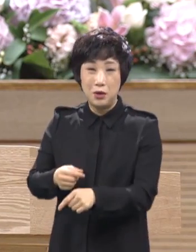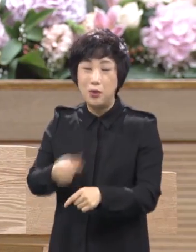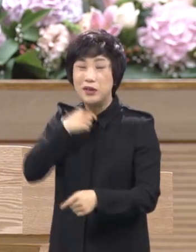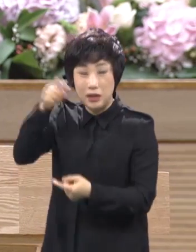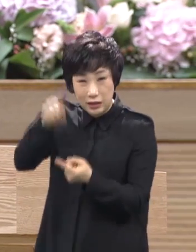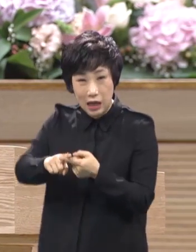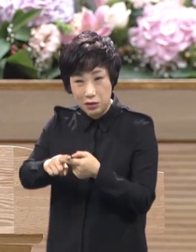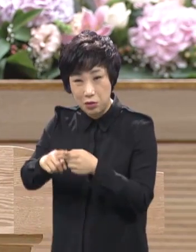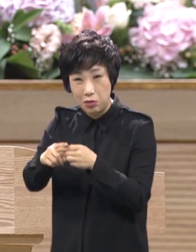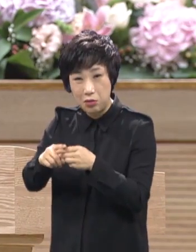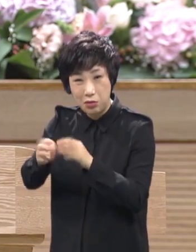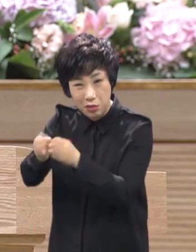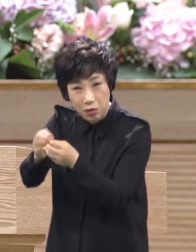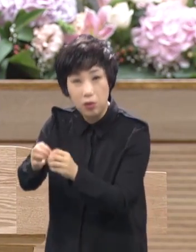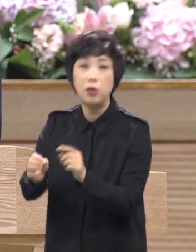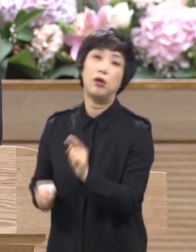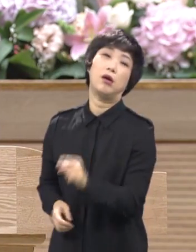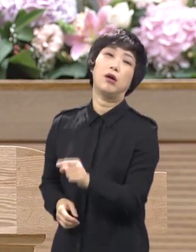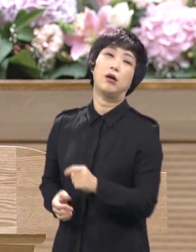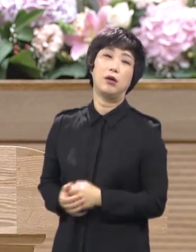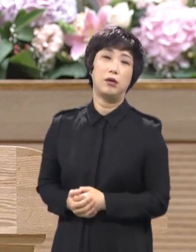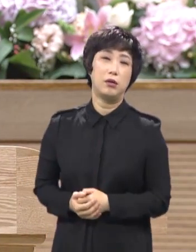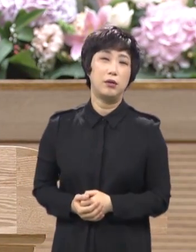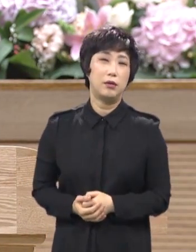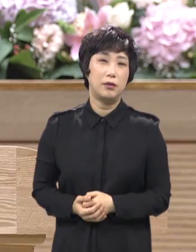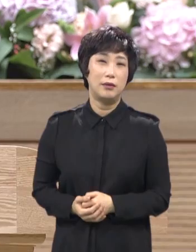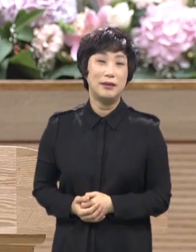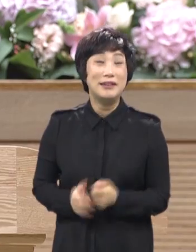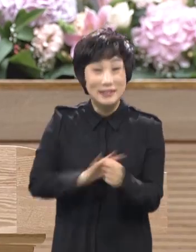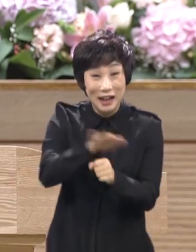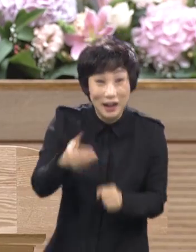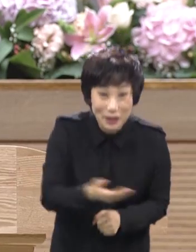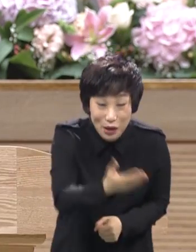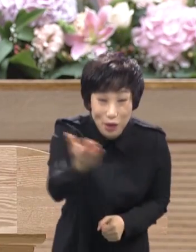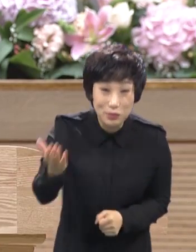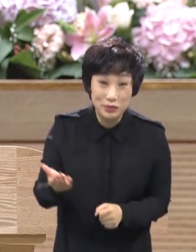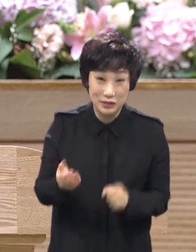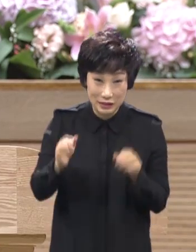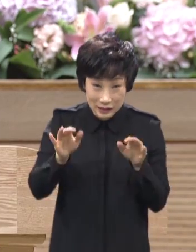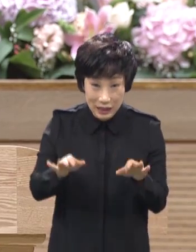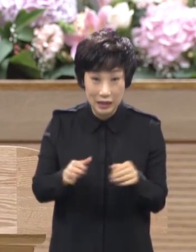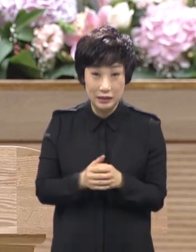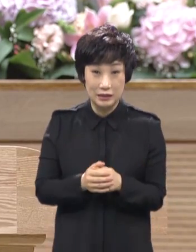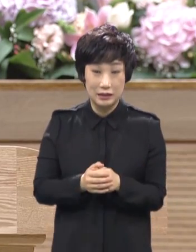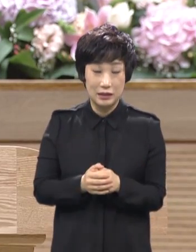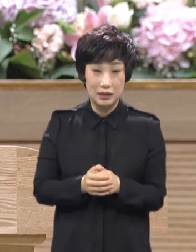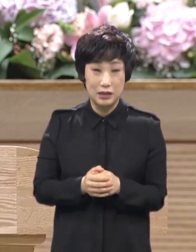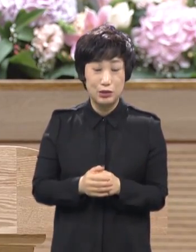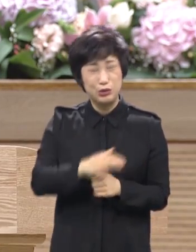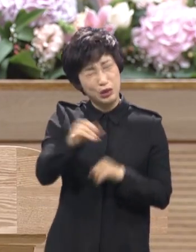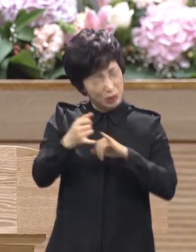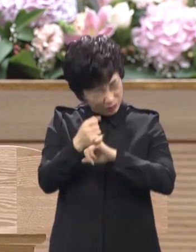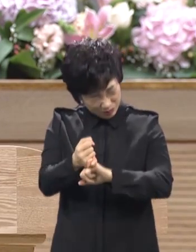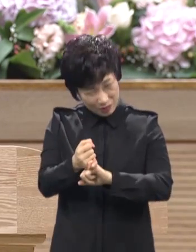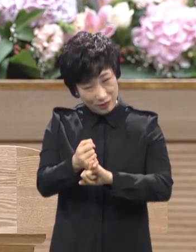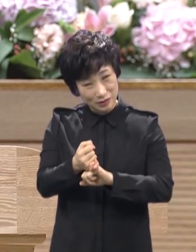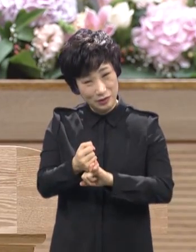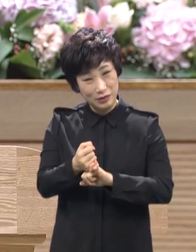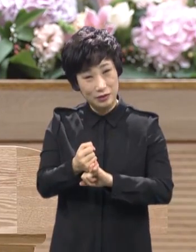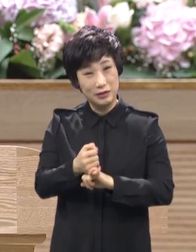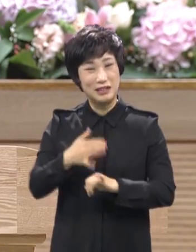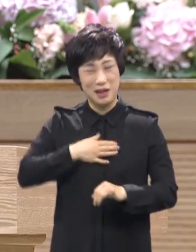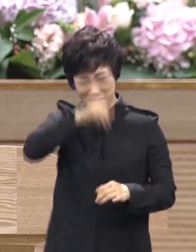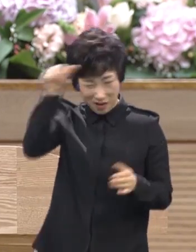갖다 짜고 사는 사람들인가 보십시오. 사랑하는 여러분, 그렇기 때문에 무슨 일이 있어도